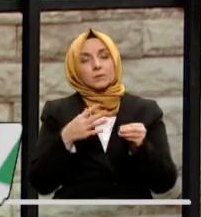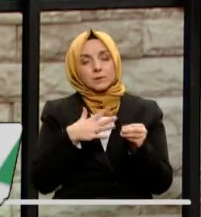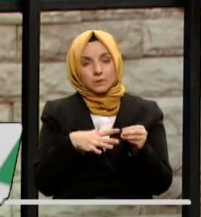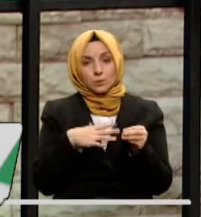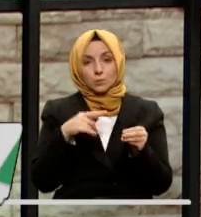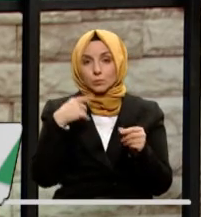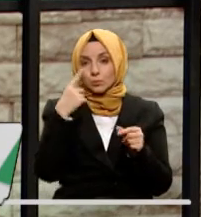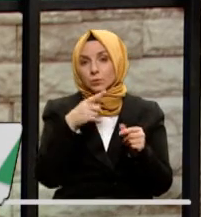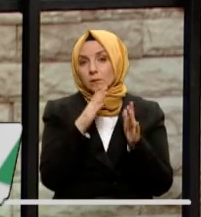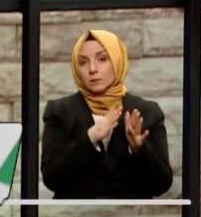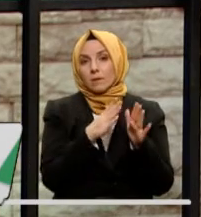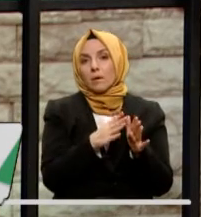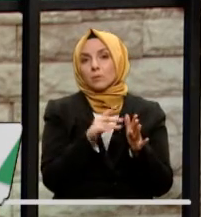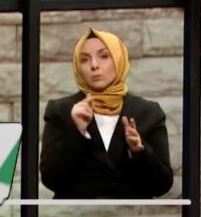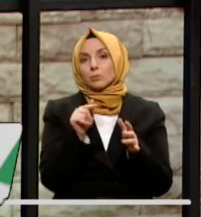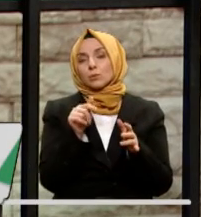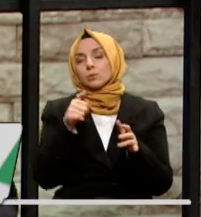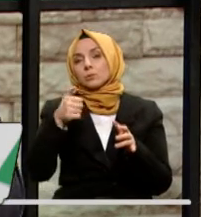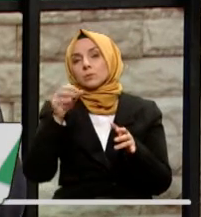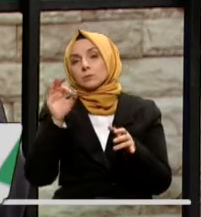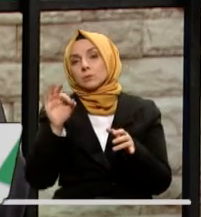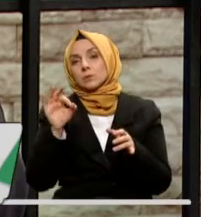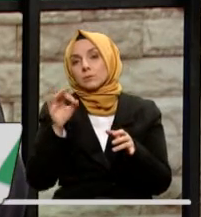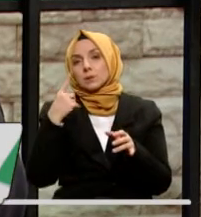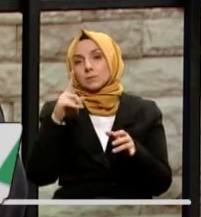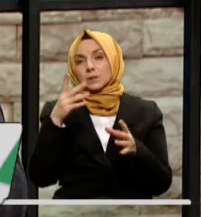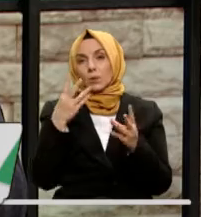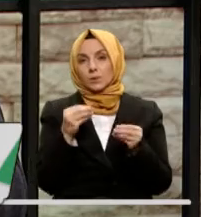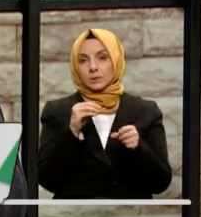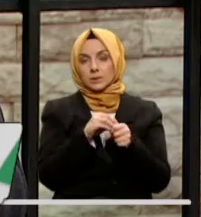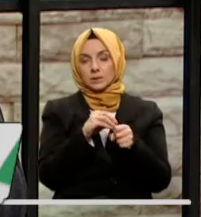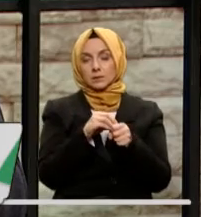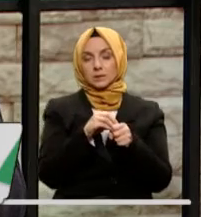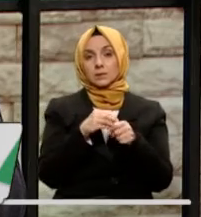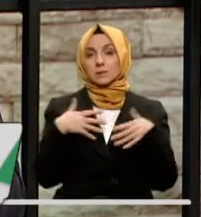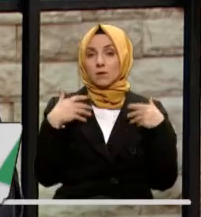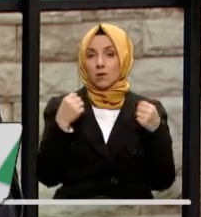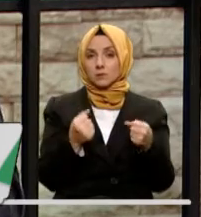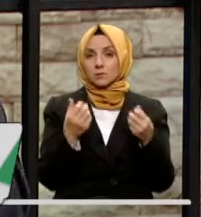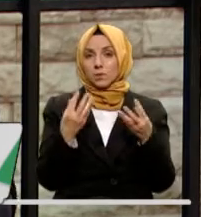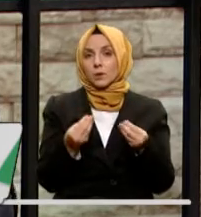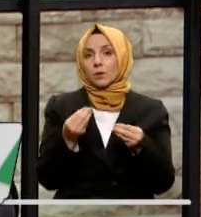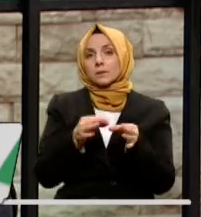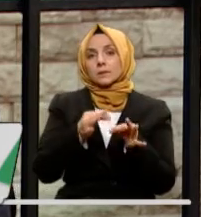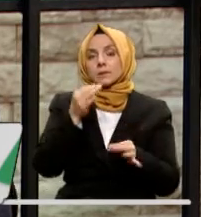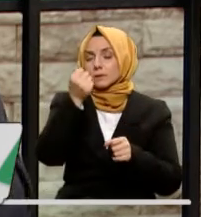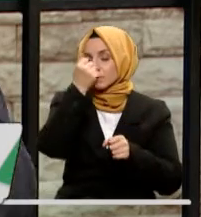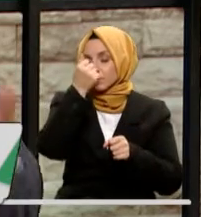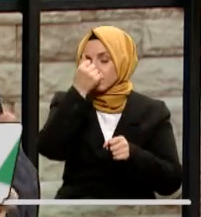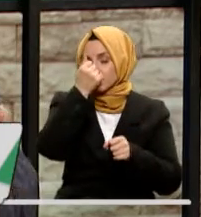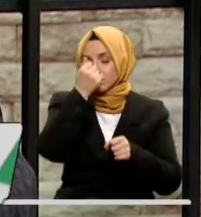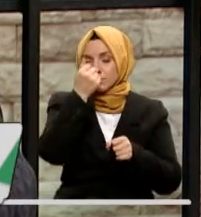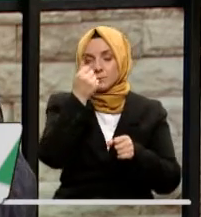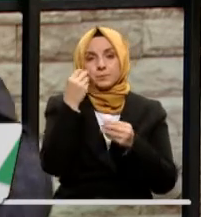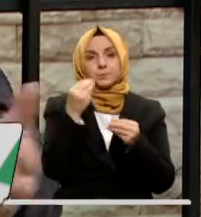var Onun için sürekli bir şekilde tuttuğumuz 60 binde tutmak isteriz hastalar ihtiyaç duyduğunda kan aramasın istiyorsak